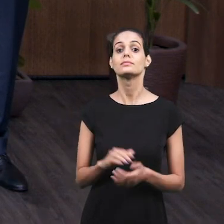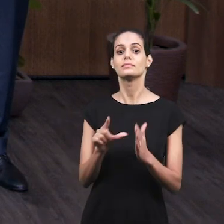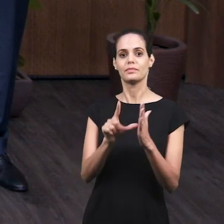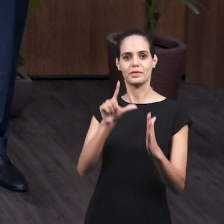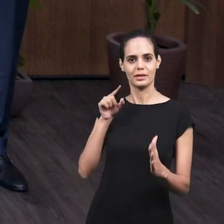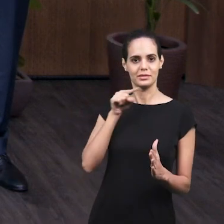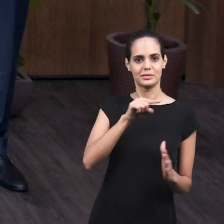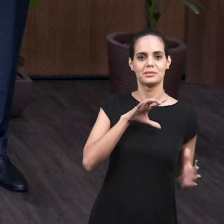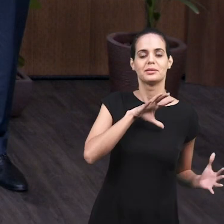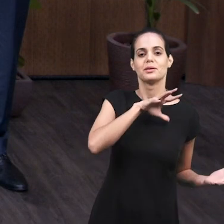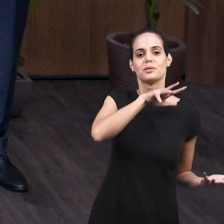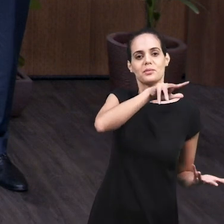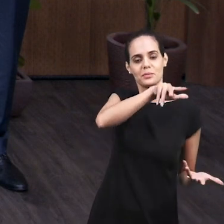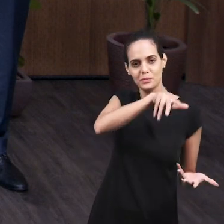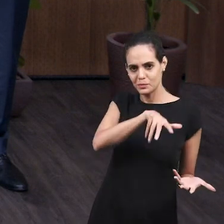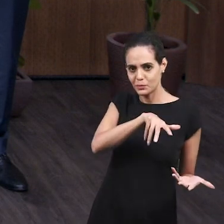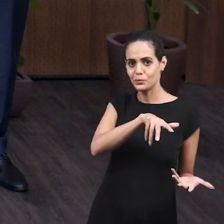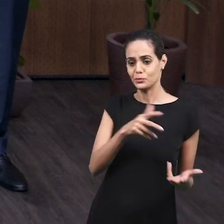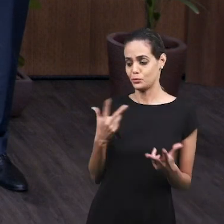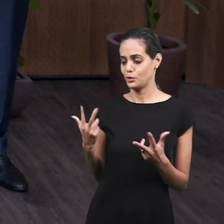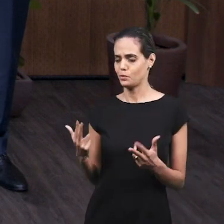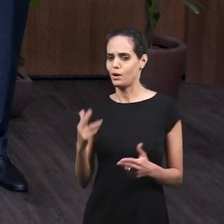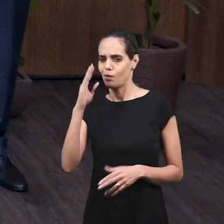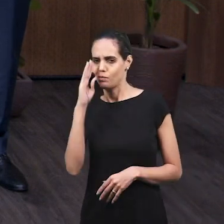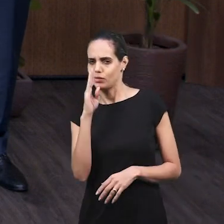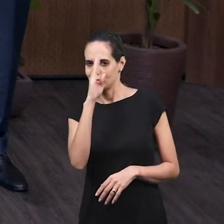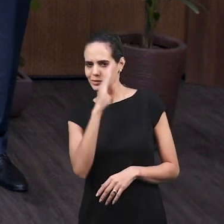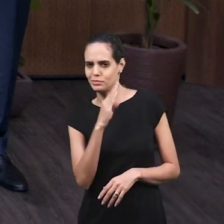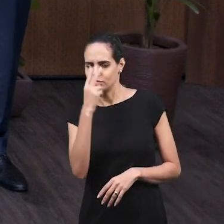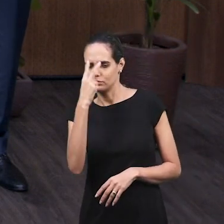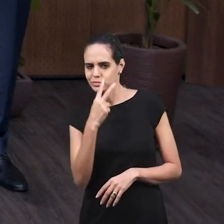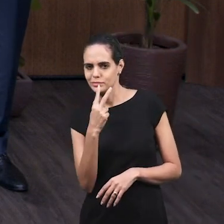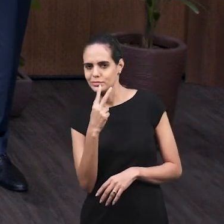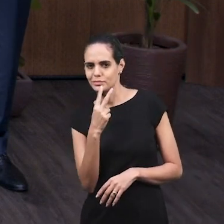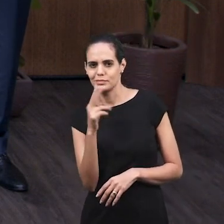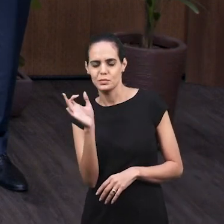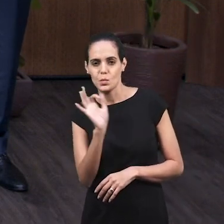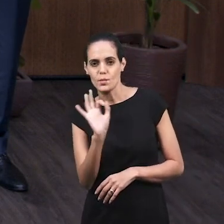faire comme Bartimée. Suivre Jésus par le chemin.